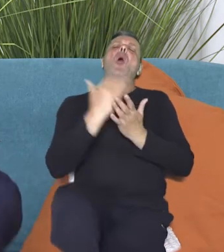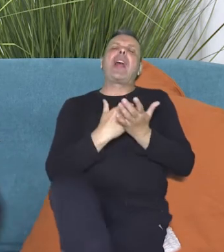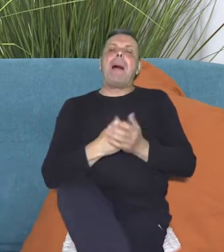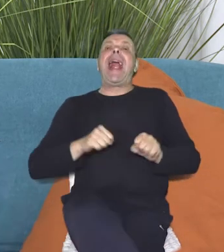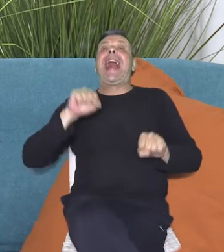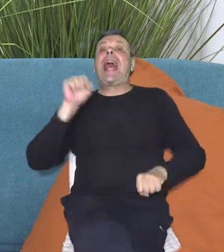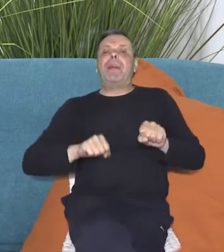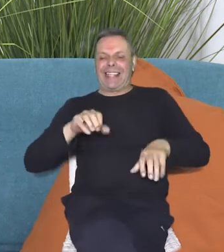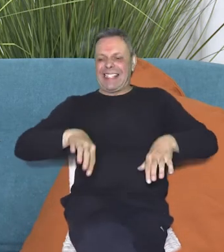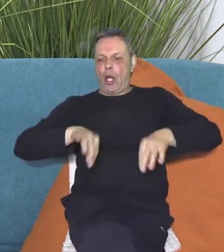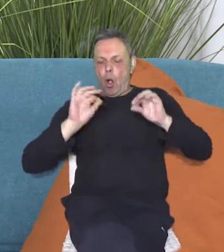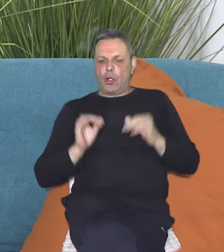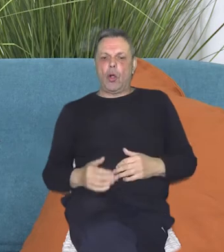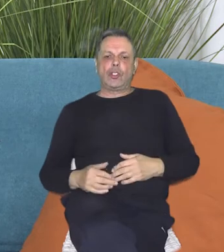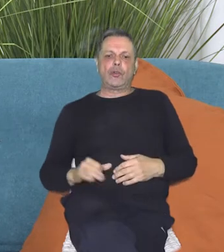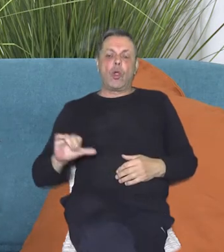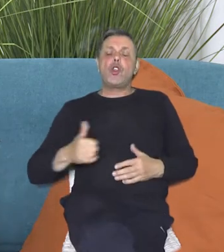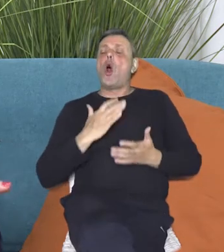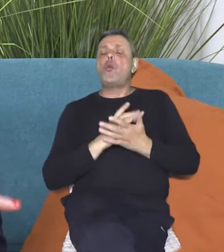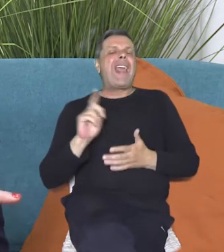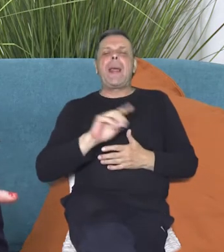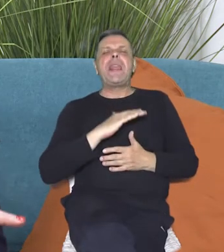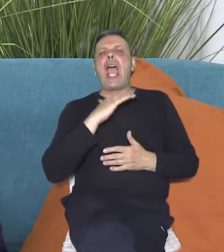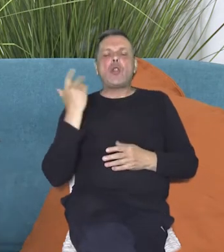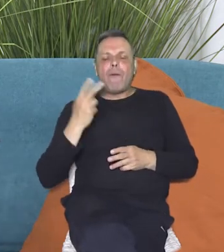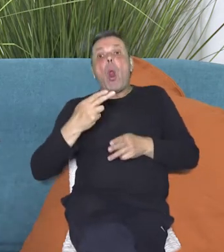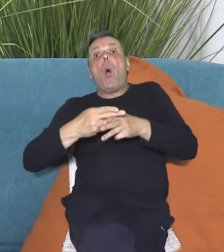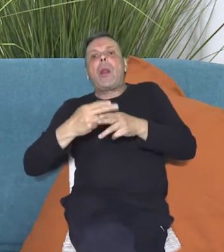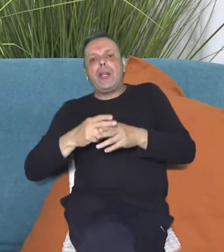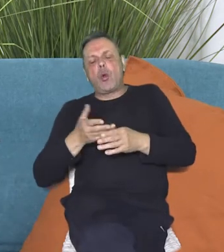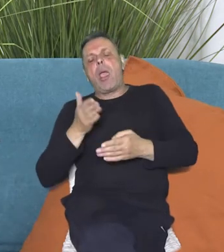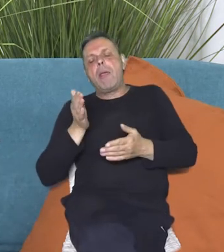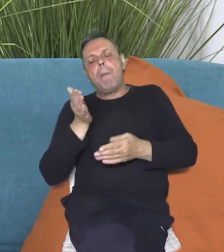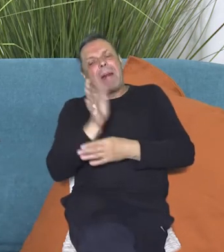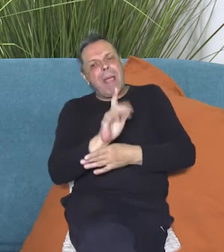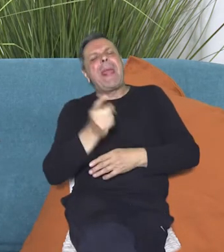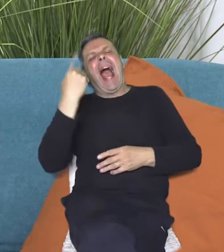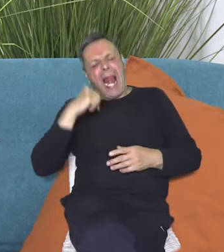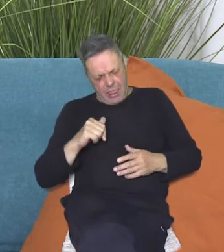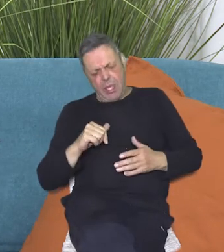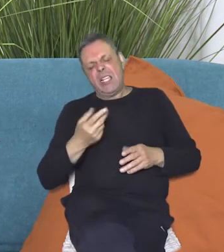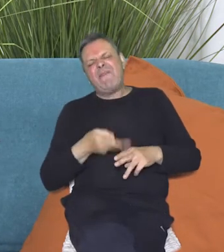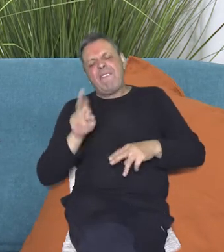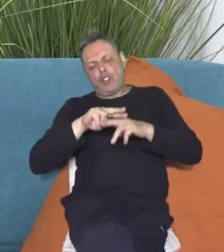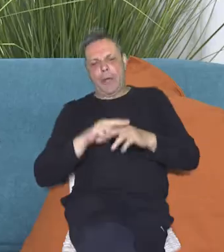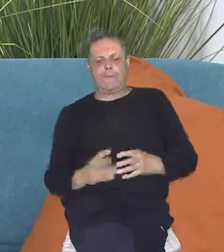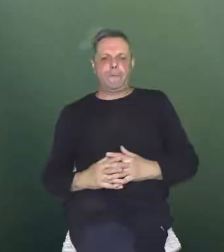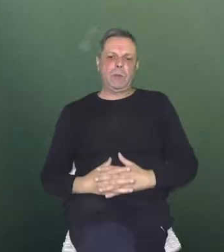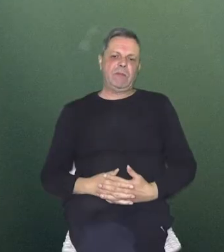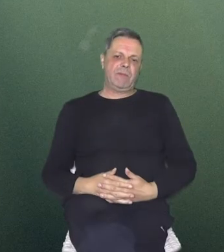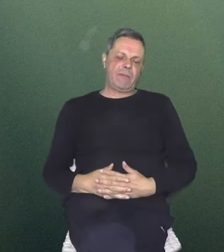programa rehabilitacije otkrilo putem. Još uvijek nije dovoljno u kliničkoj primjeni, ja mislim, ali sve više, sve više.